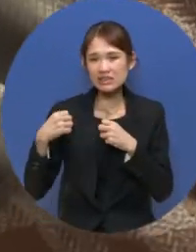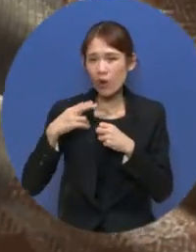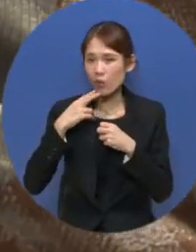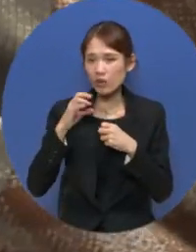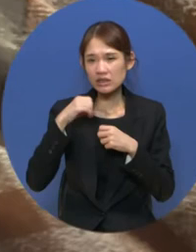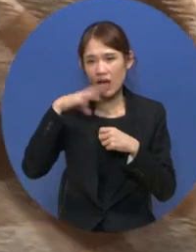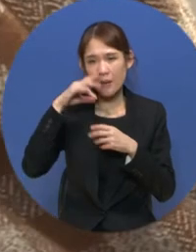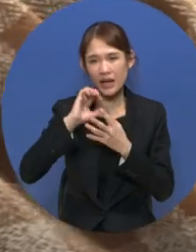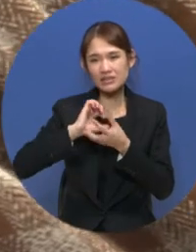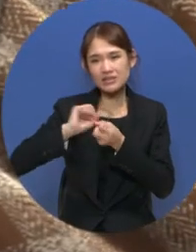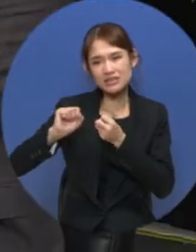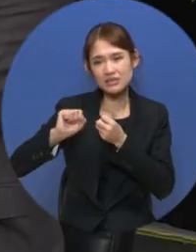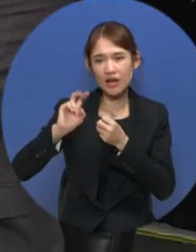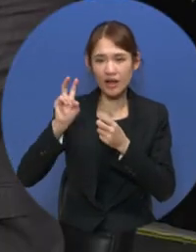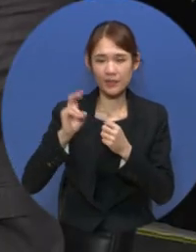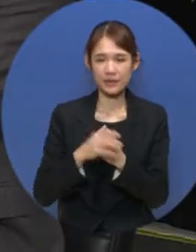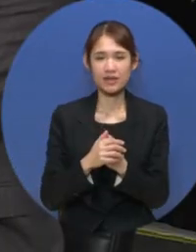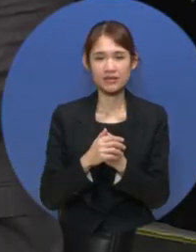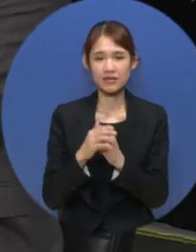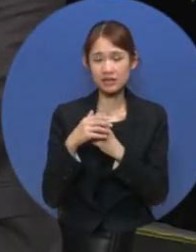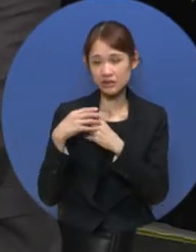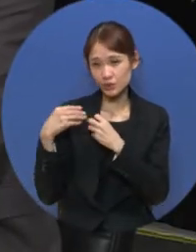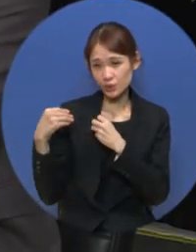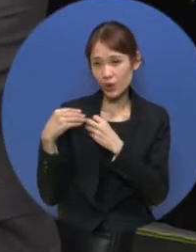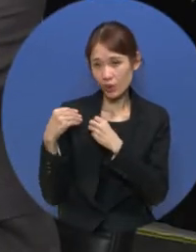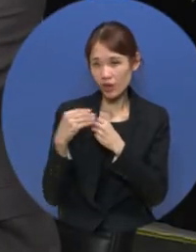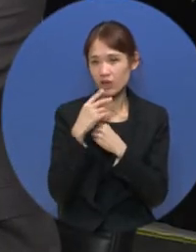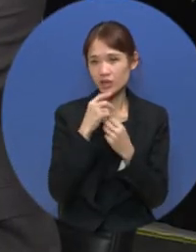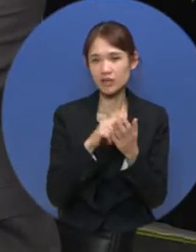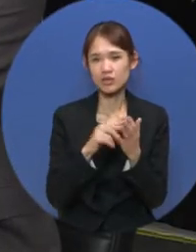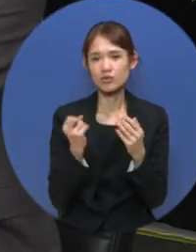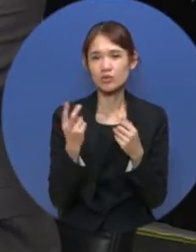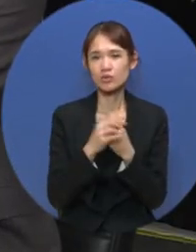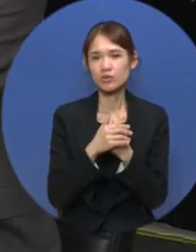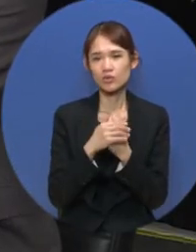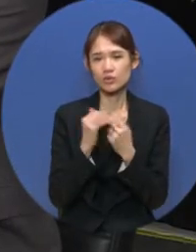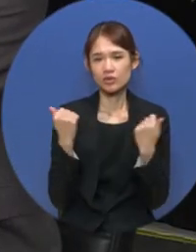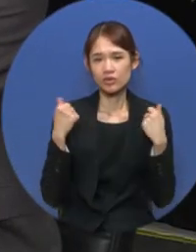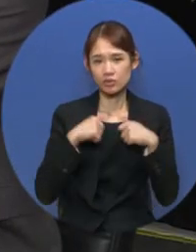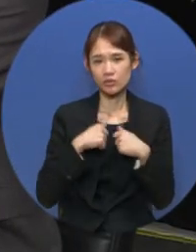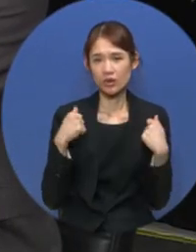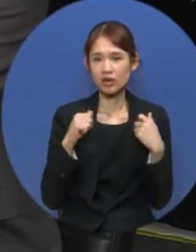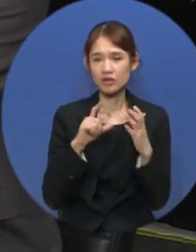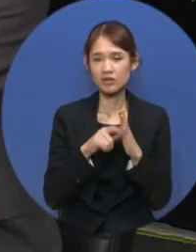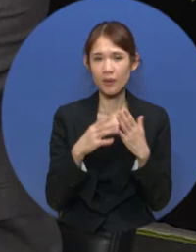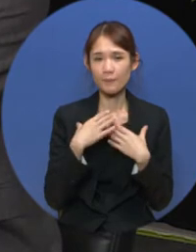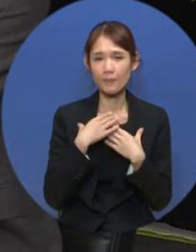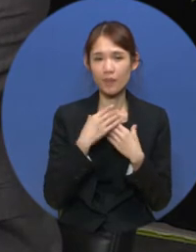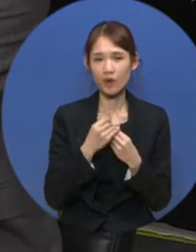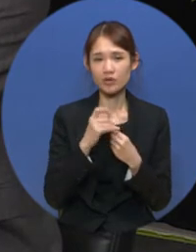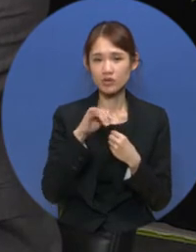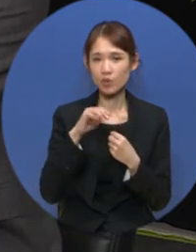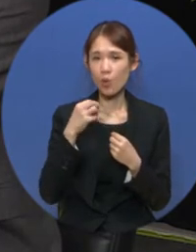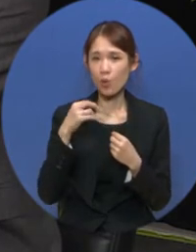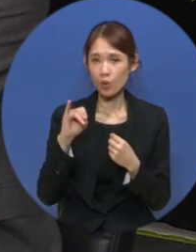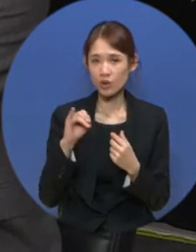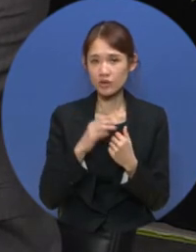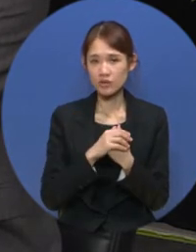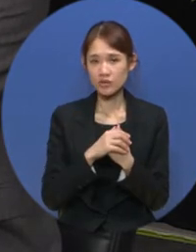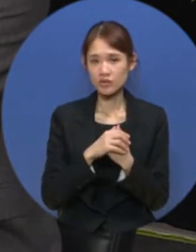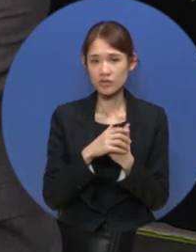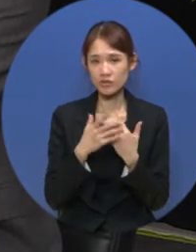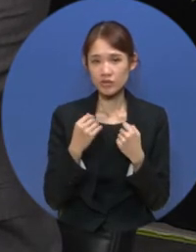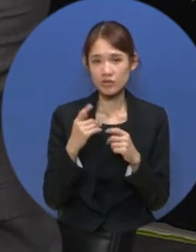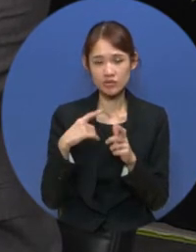아마 찢어졌을 거예요. 네. 근데 그런 부분이라 그 다음에 저희가 이제 입고 벗고 할 때 편하게 고리라든지 아니면